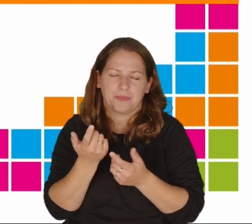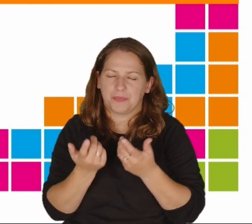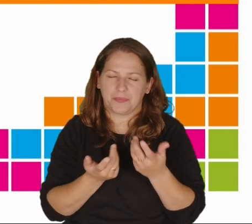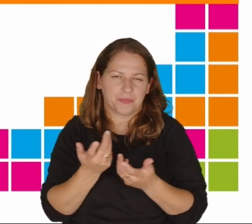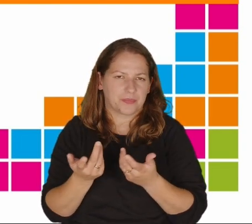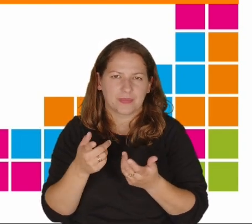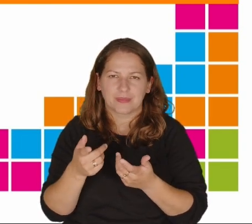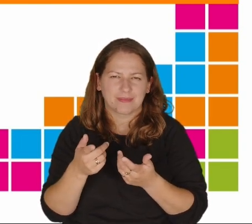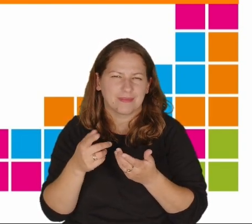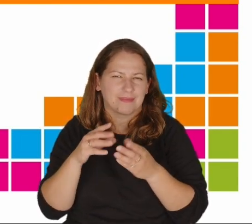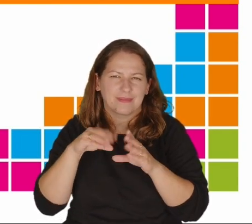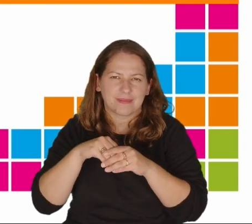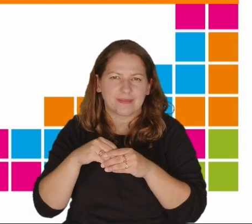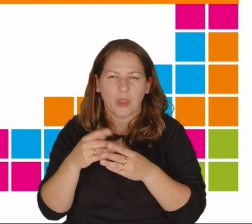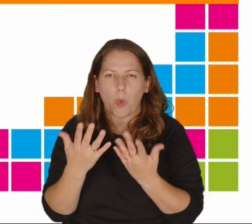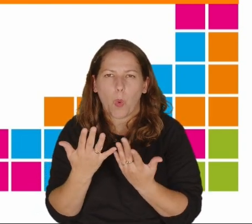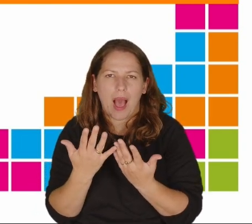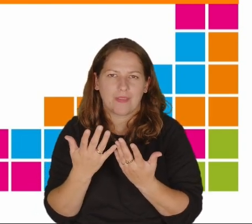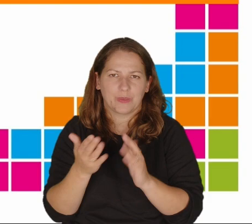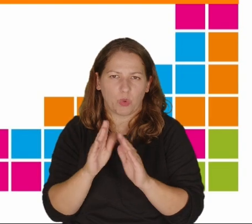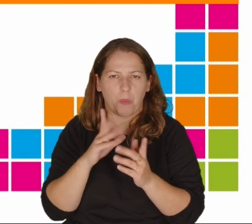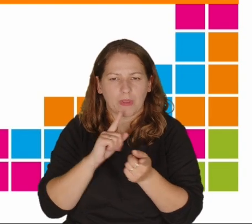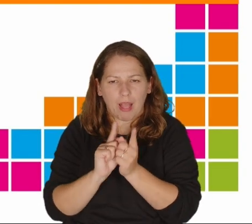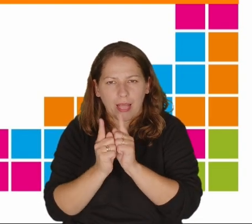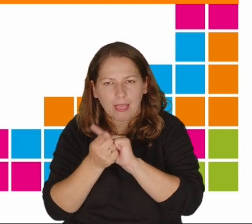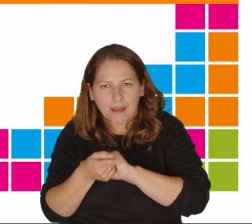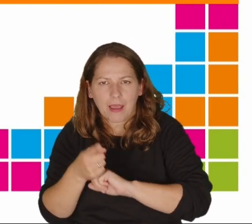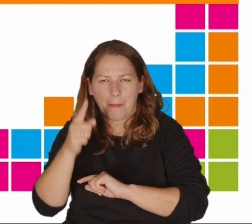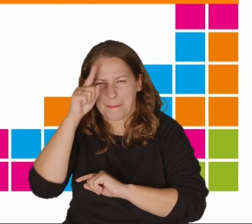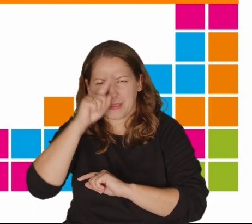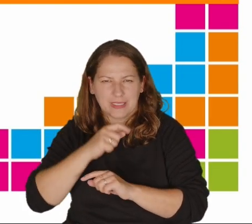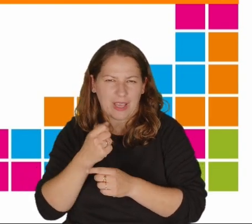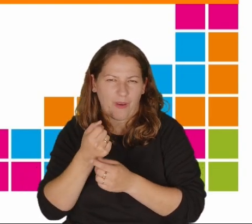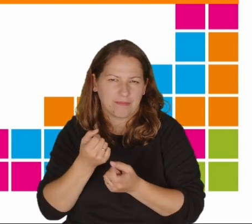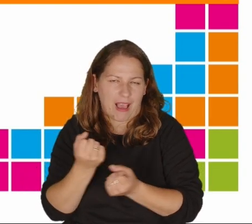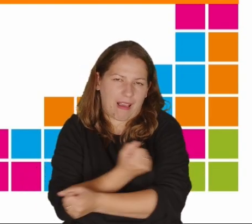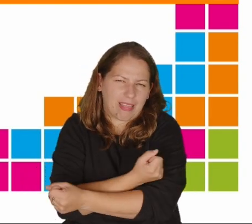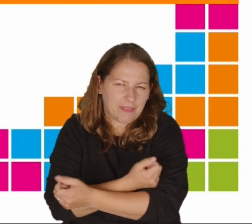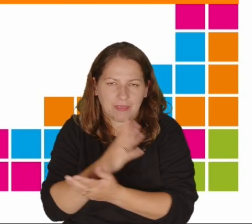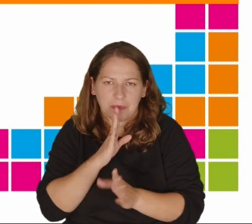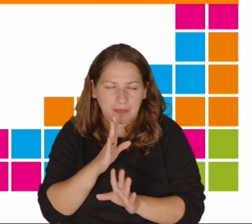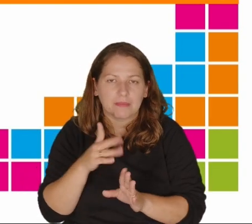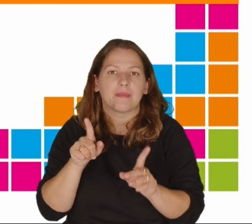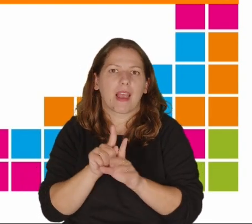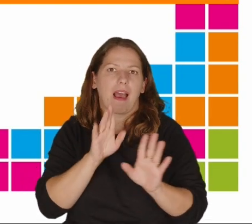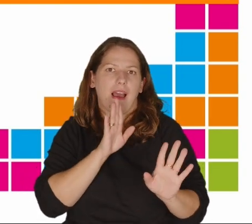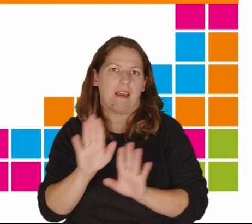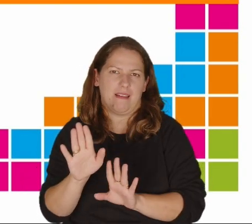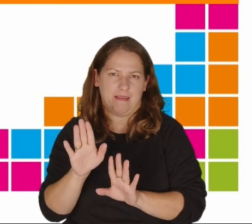czy substancji, które jakby w łatwy sposób można przerobić na substancję psychoaktywną, które właściwie mają taki